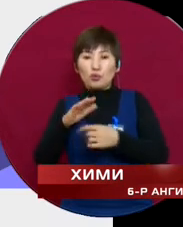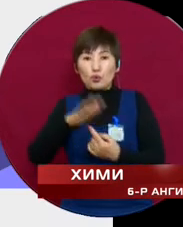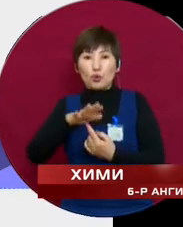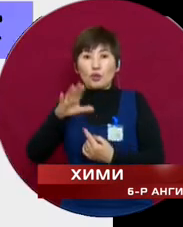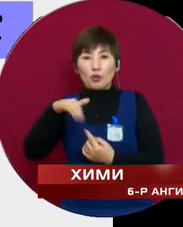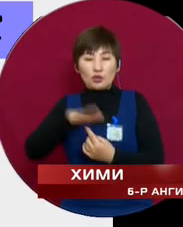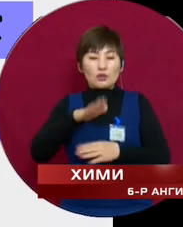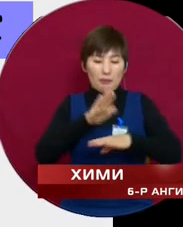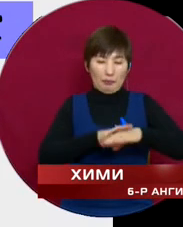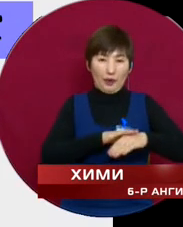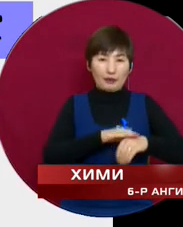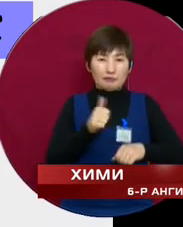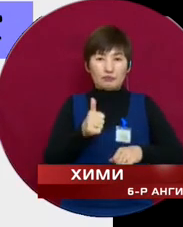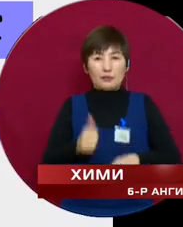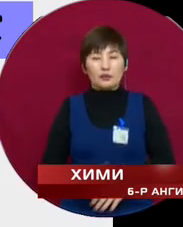агуулагддаг.